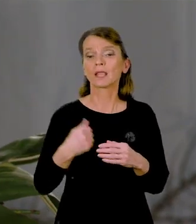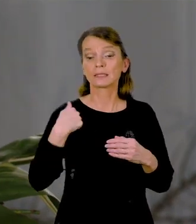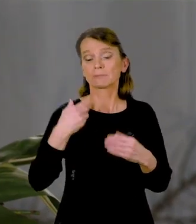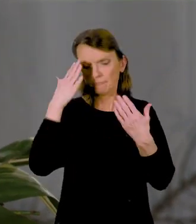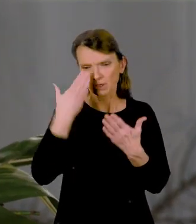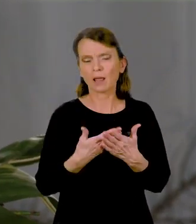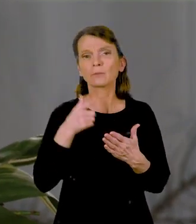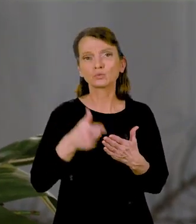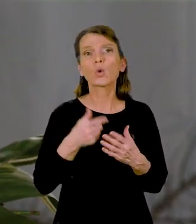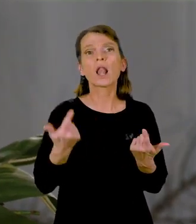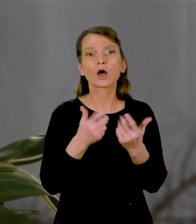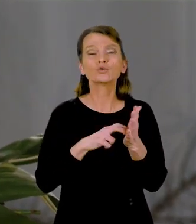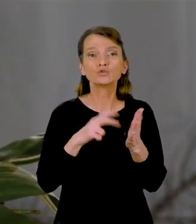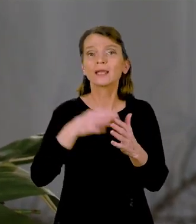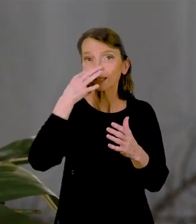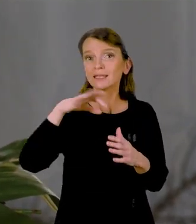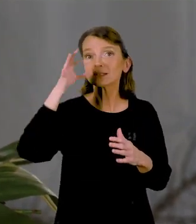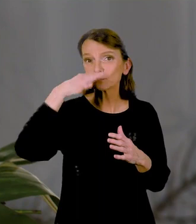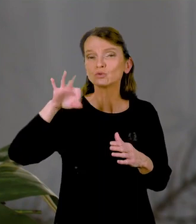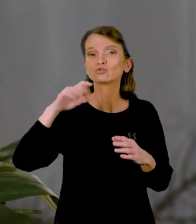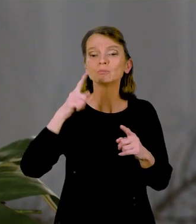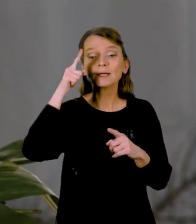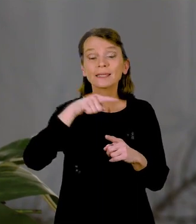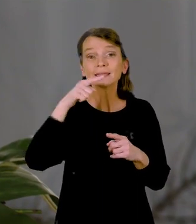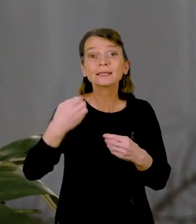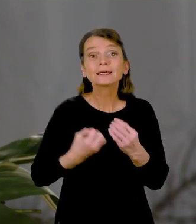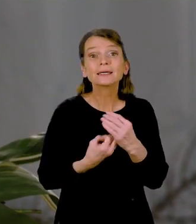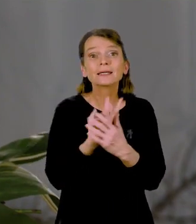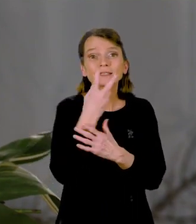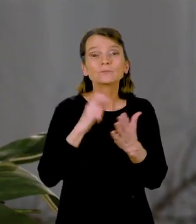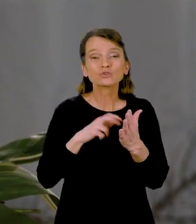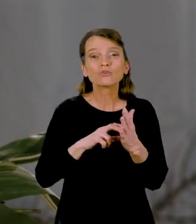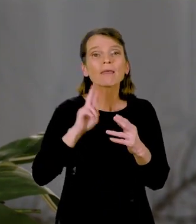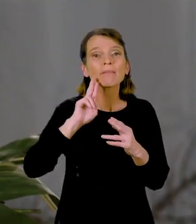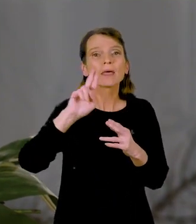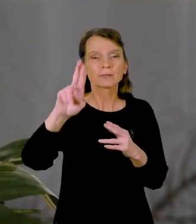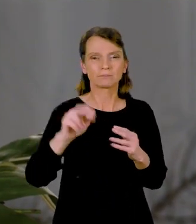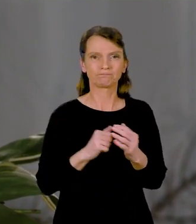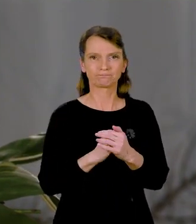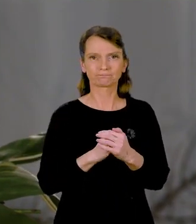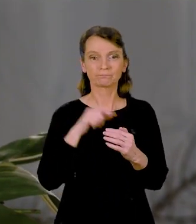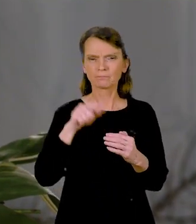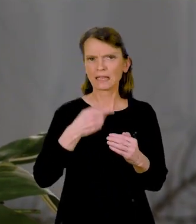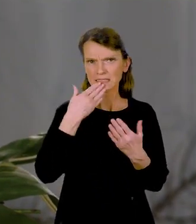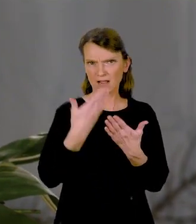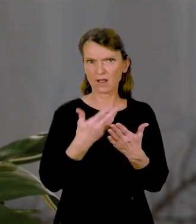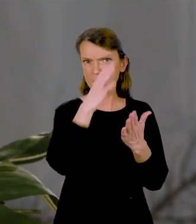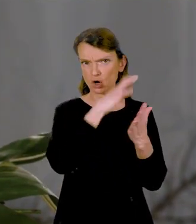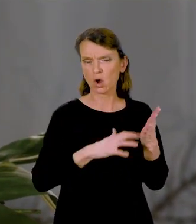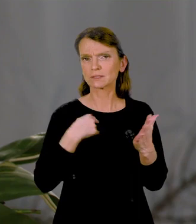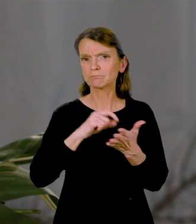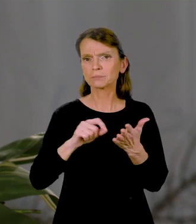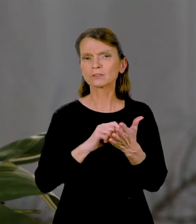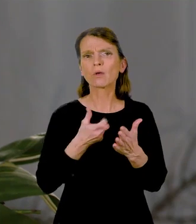to ponudbo izboljšujemo in razvijamo še naprej. Tale zahvalni govor sem pisal nekaj ur po